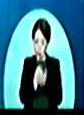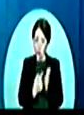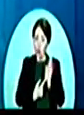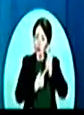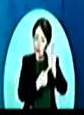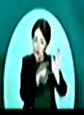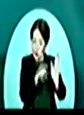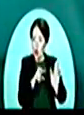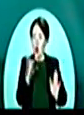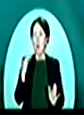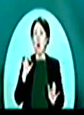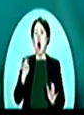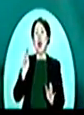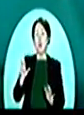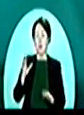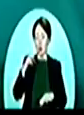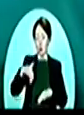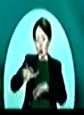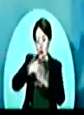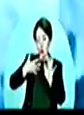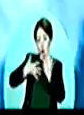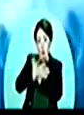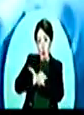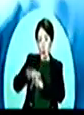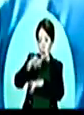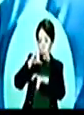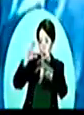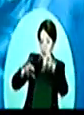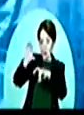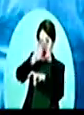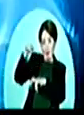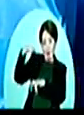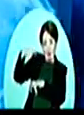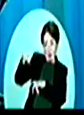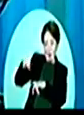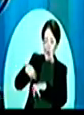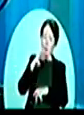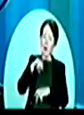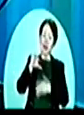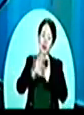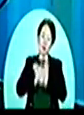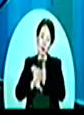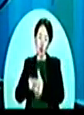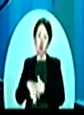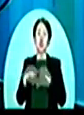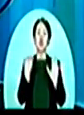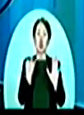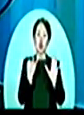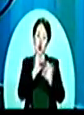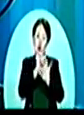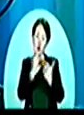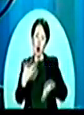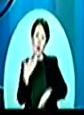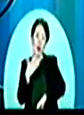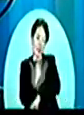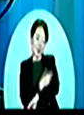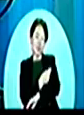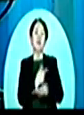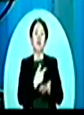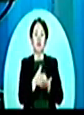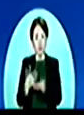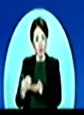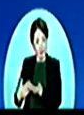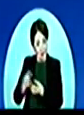тогтоолыг хэрэгжүүлэхээр биокомбинат улсын төсөвт үйлдвэрийн газраас мал амьтны халдвар түвшнөө сэргийлэх 7 нэрийн вакциныг